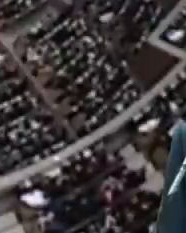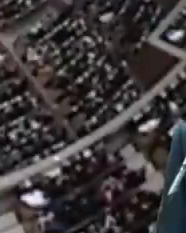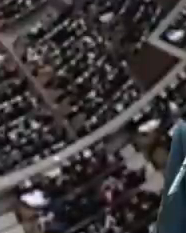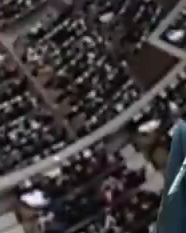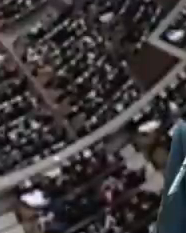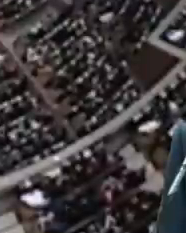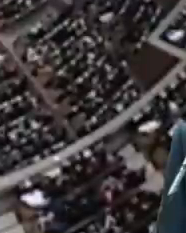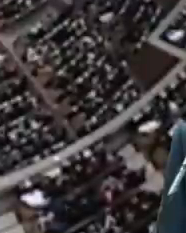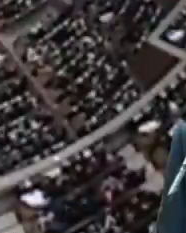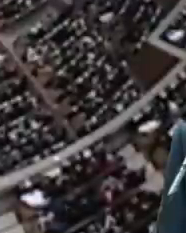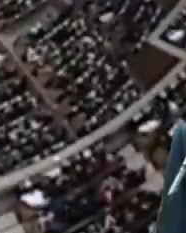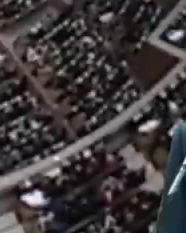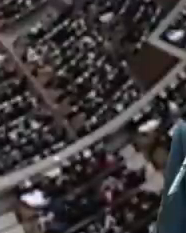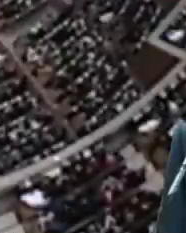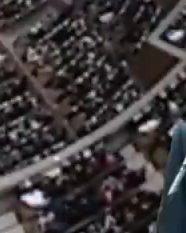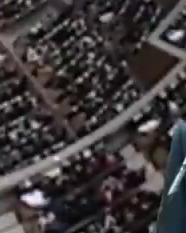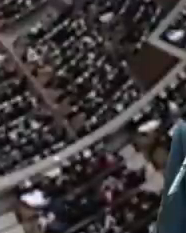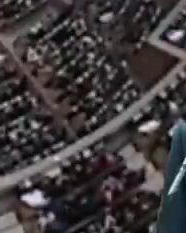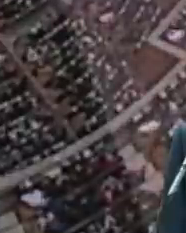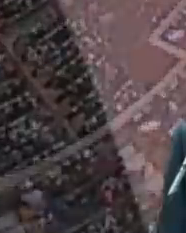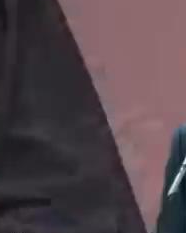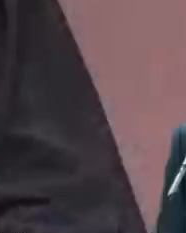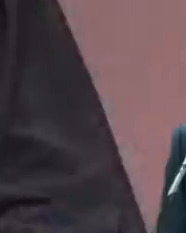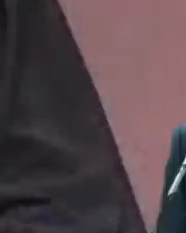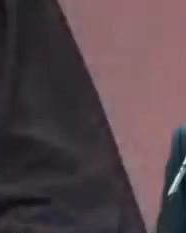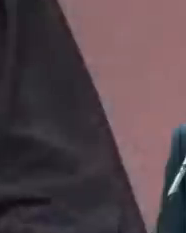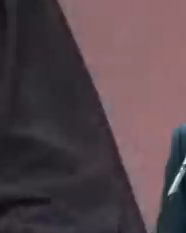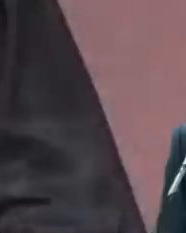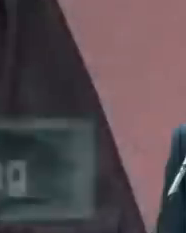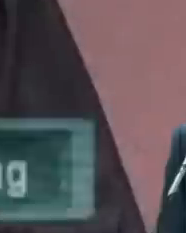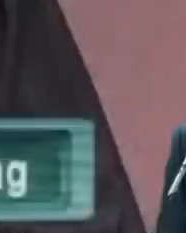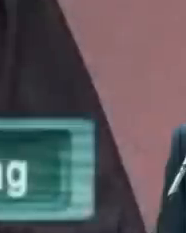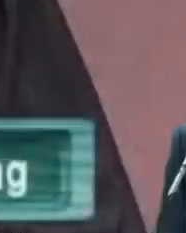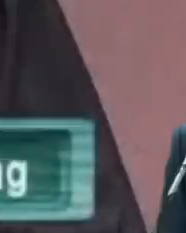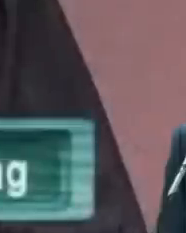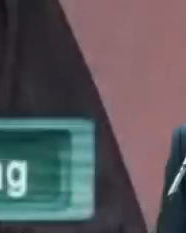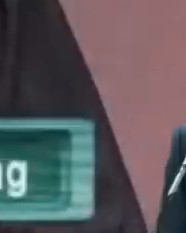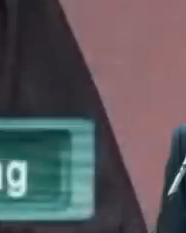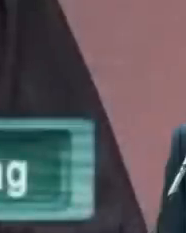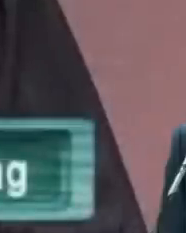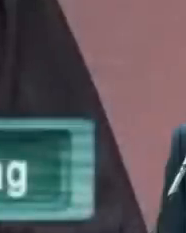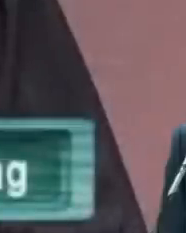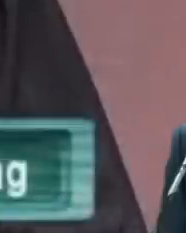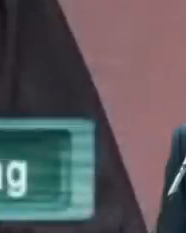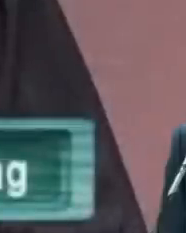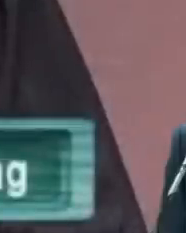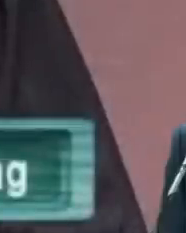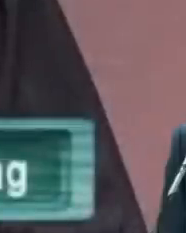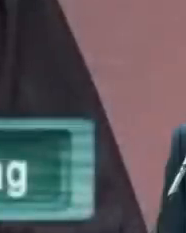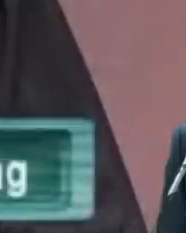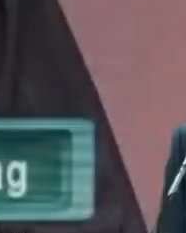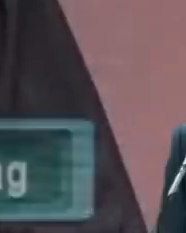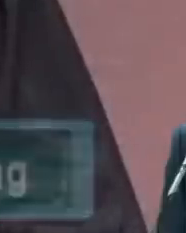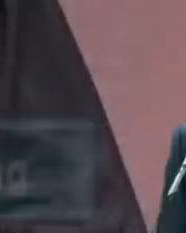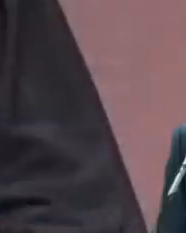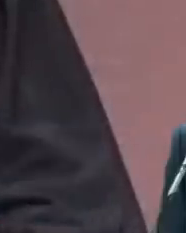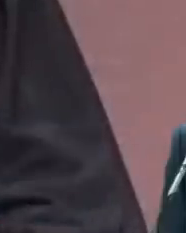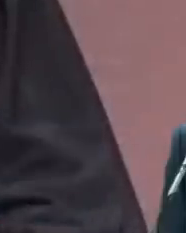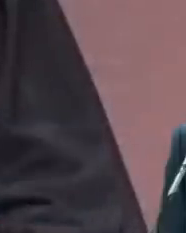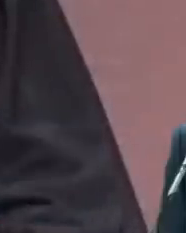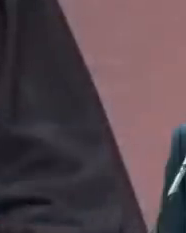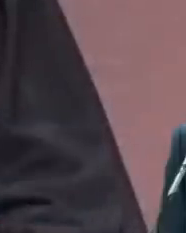은혜 받으실 하나님 말씀은 신약 171페이지 요한복음 14장